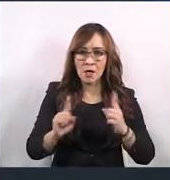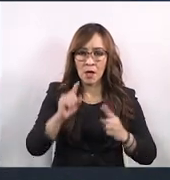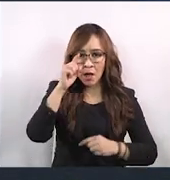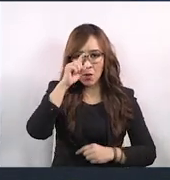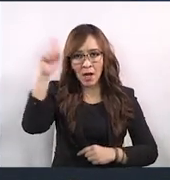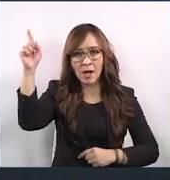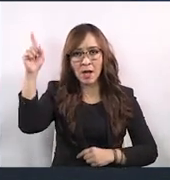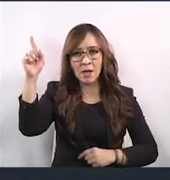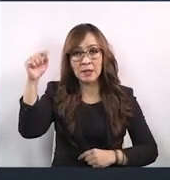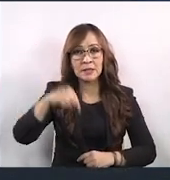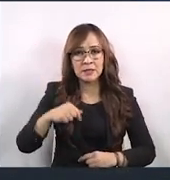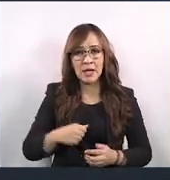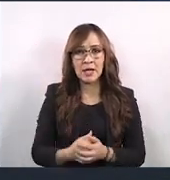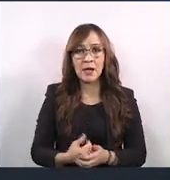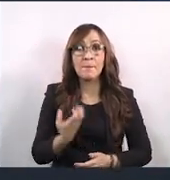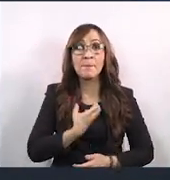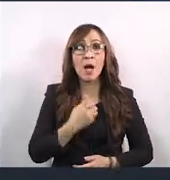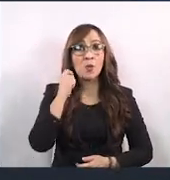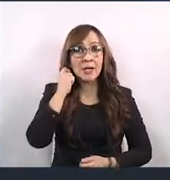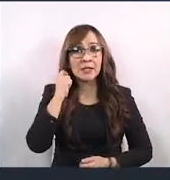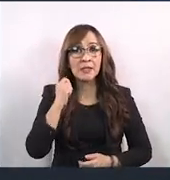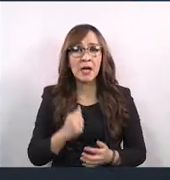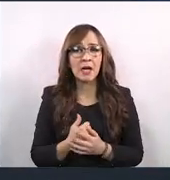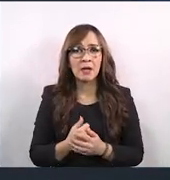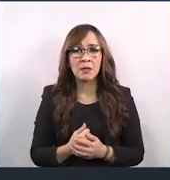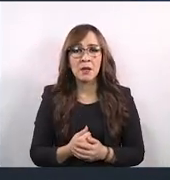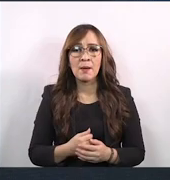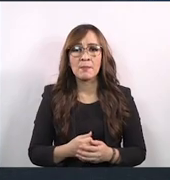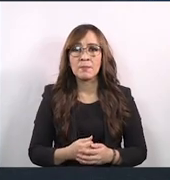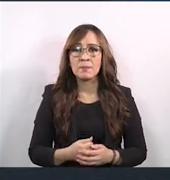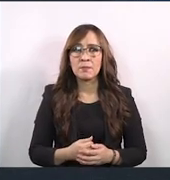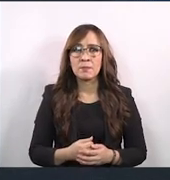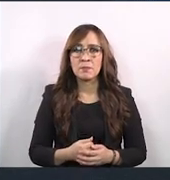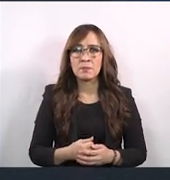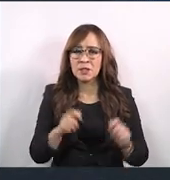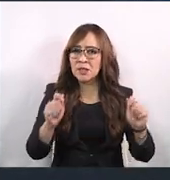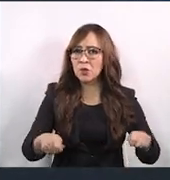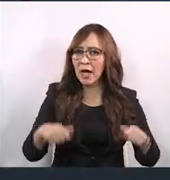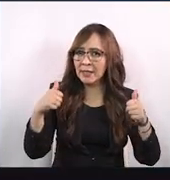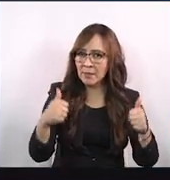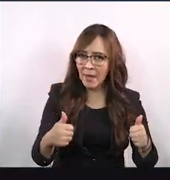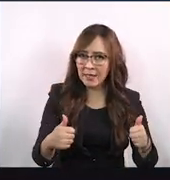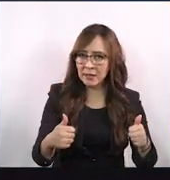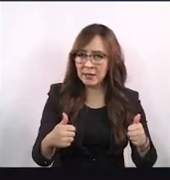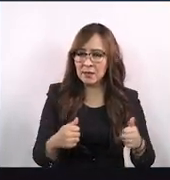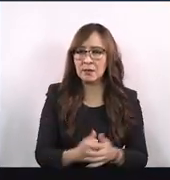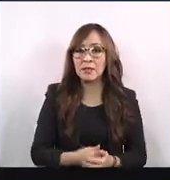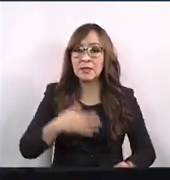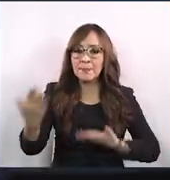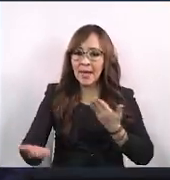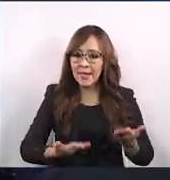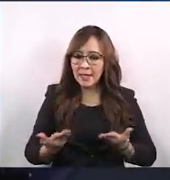e-book sedang memakai Wanita Luar Biasa Hai baik di rumah hai bagi